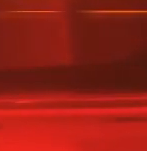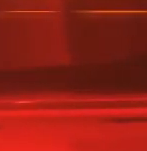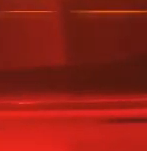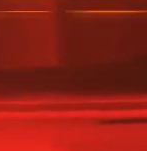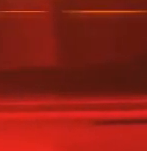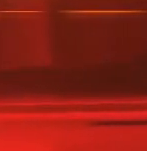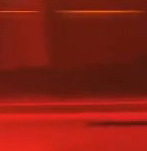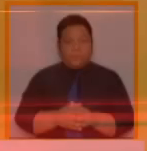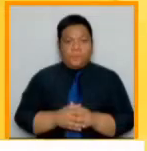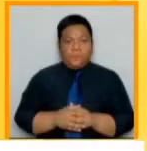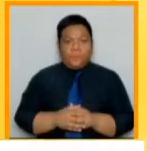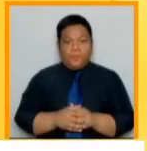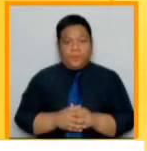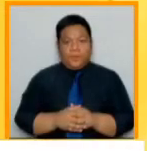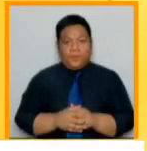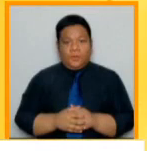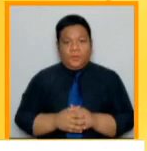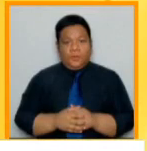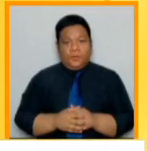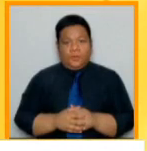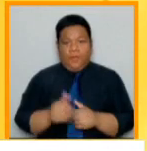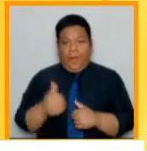Andal. Good morning, Jonathan!